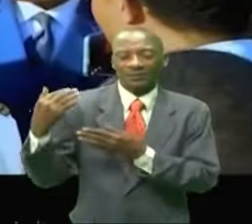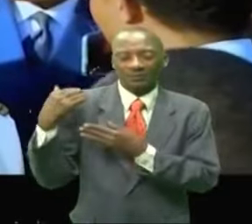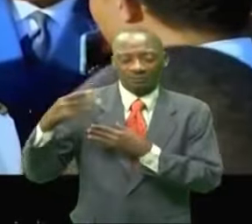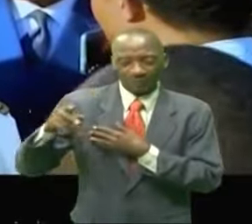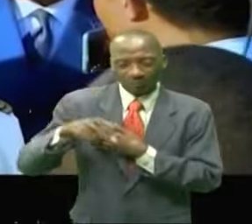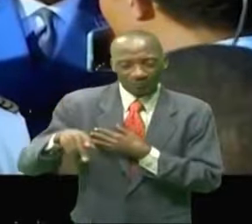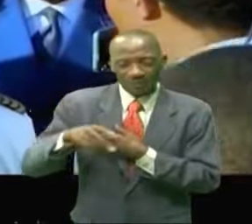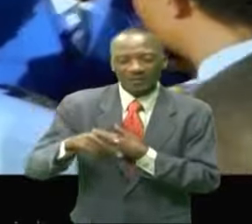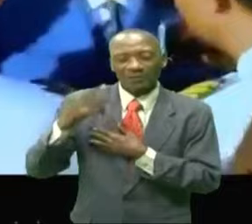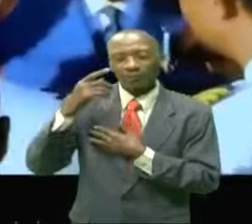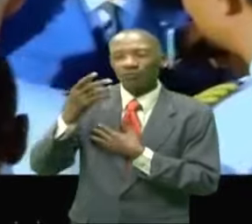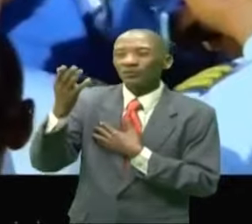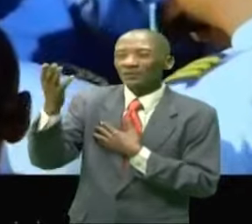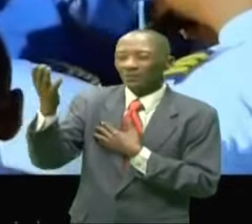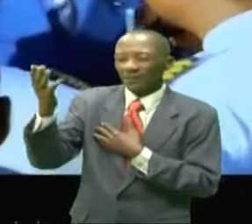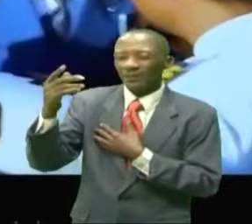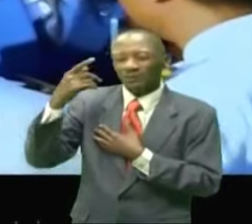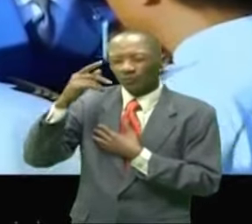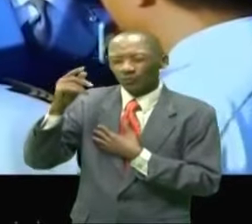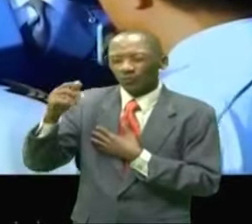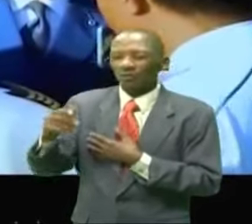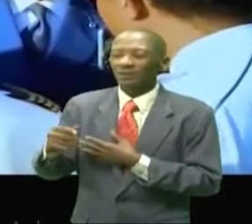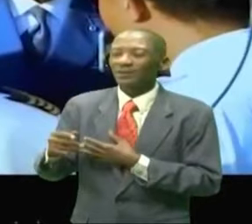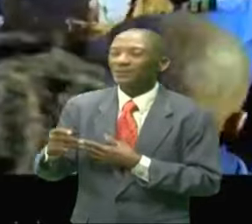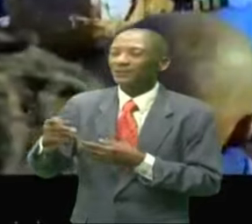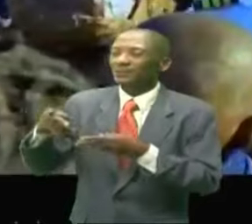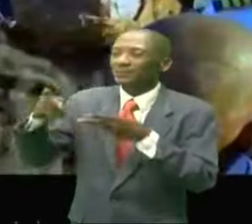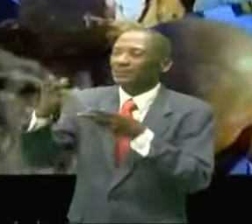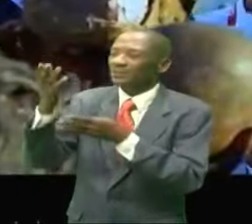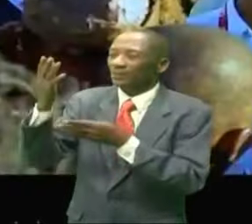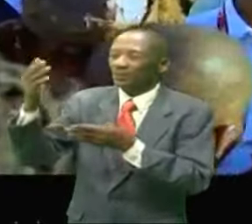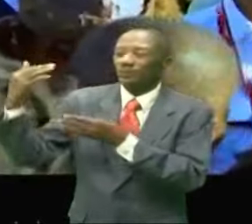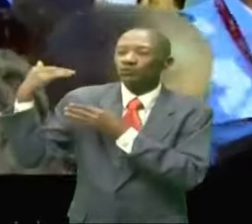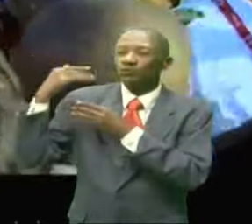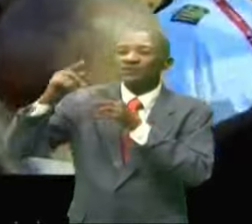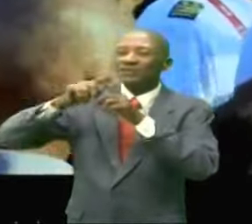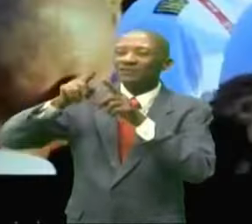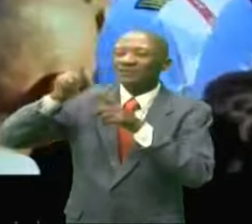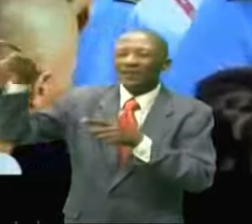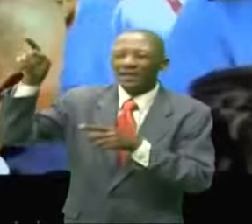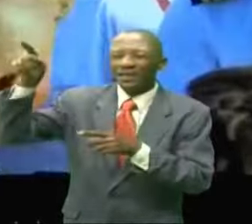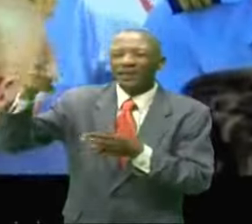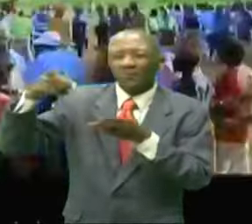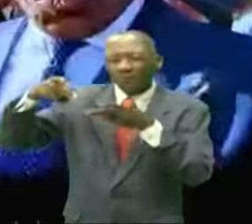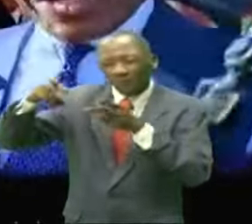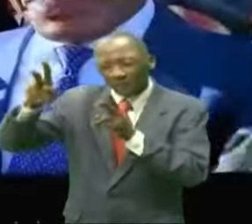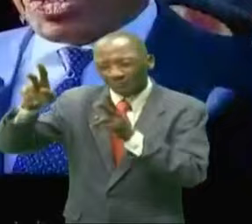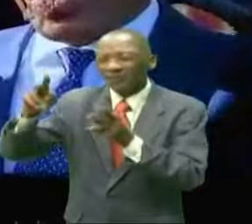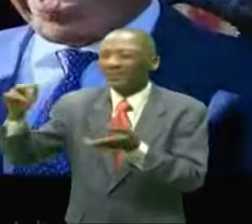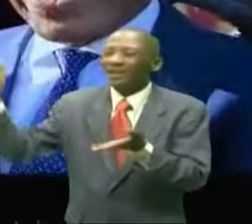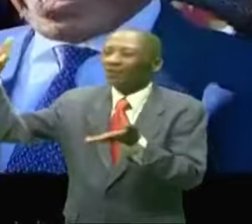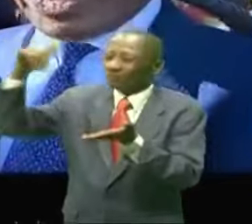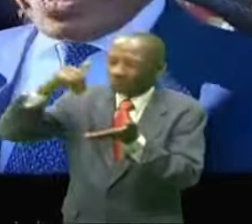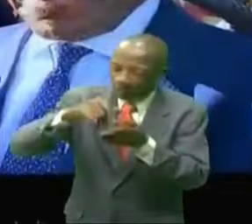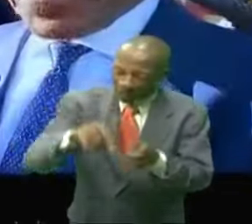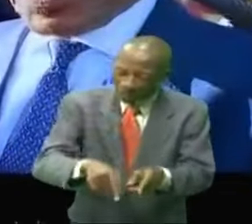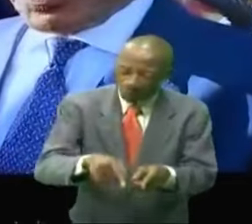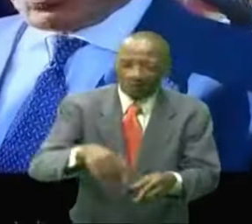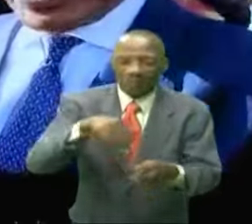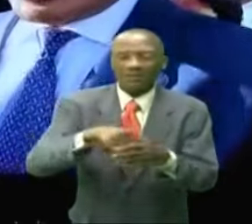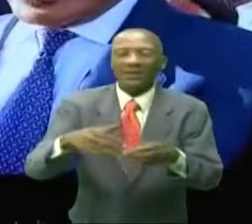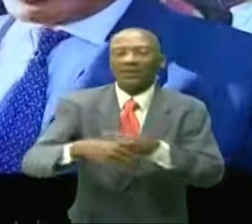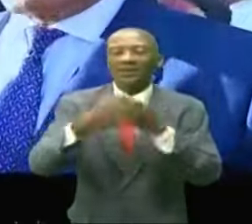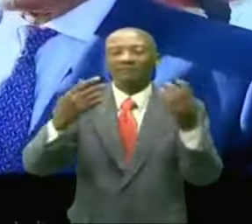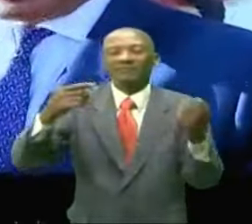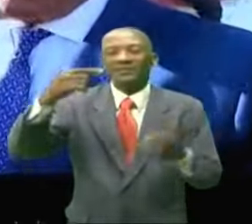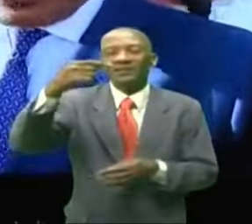pour convaincre la hiérarchie de CAA afin d'accepter finalement de servir cette ligne aérienne. Nous remercions la hiérarchie